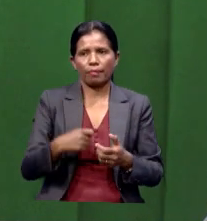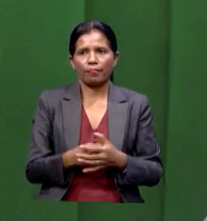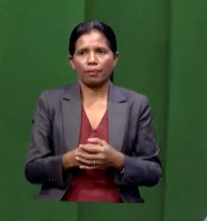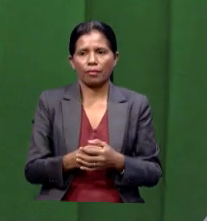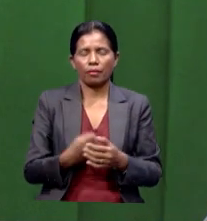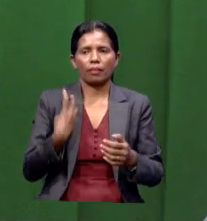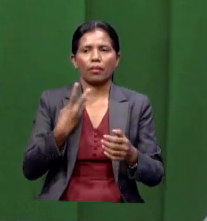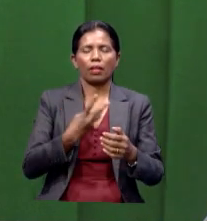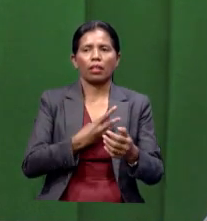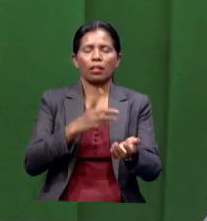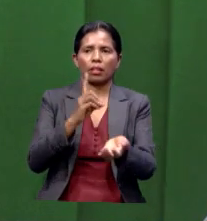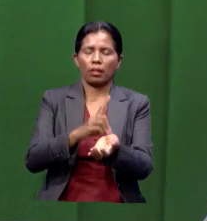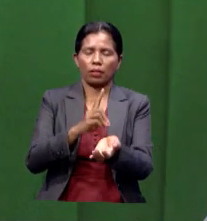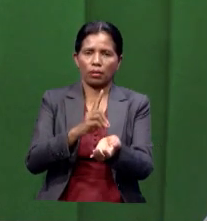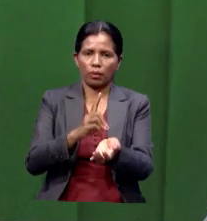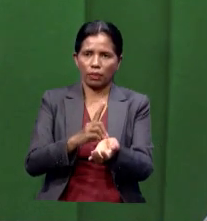itania dotora nebe ke